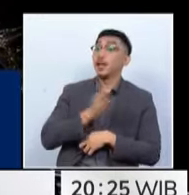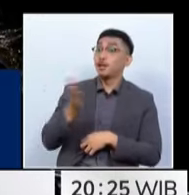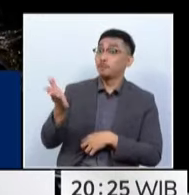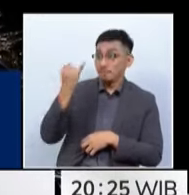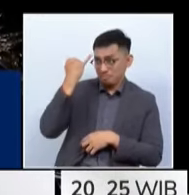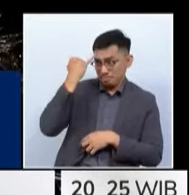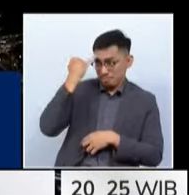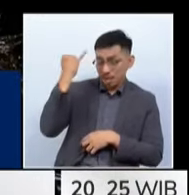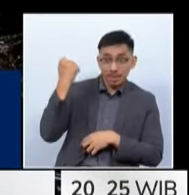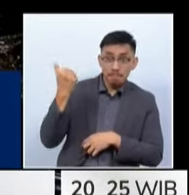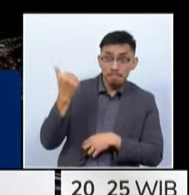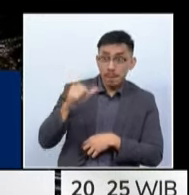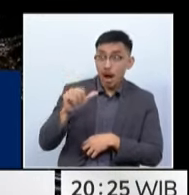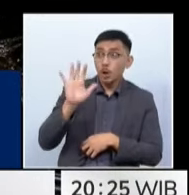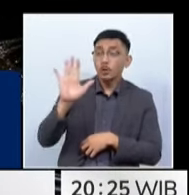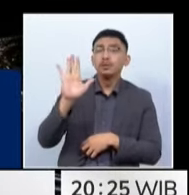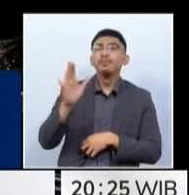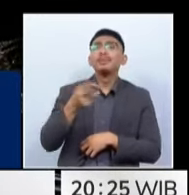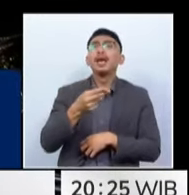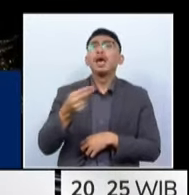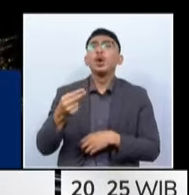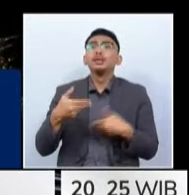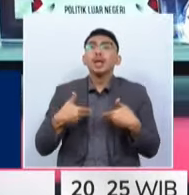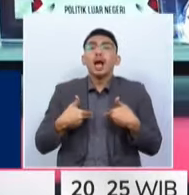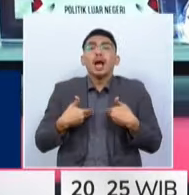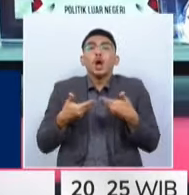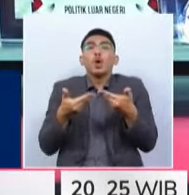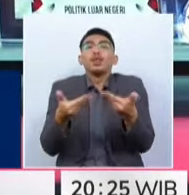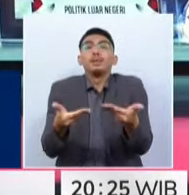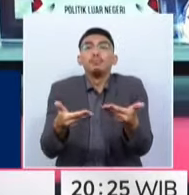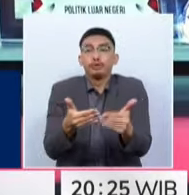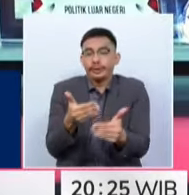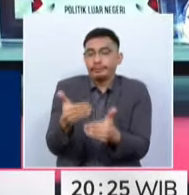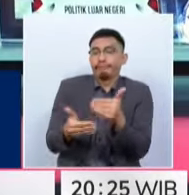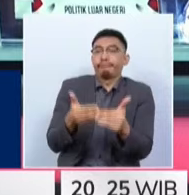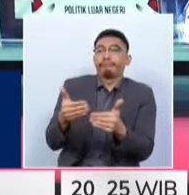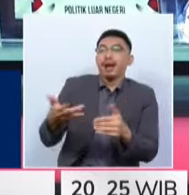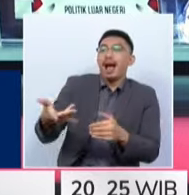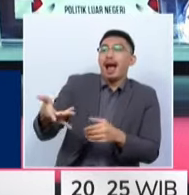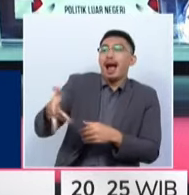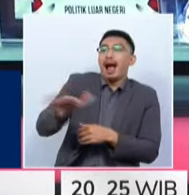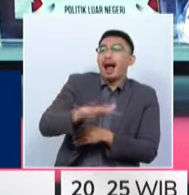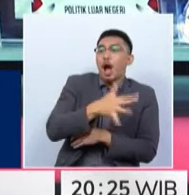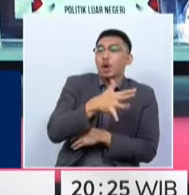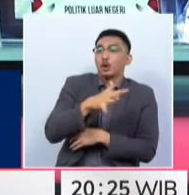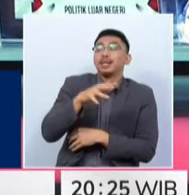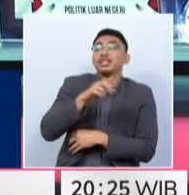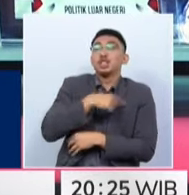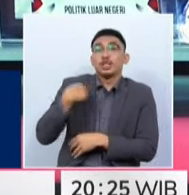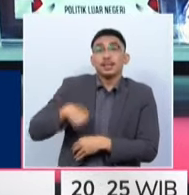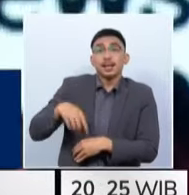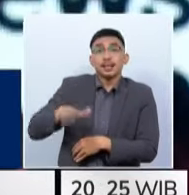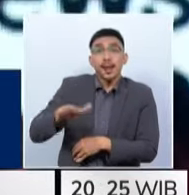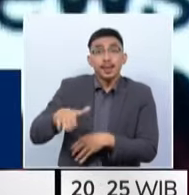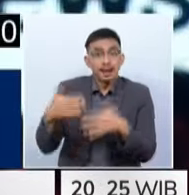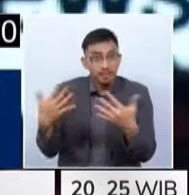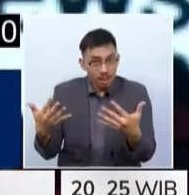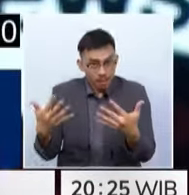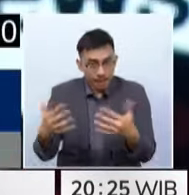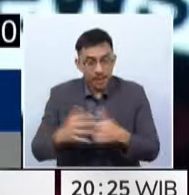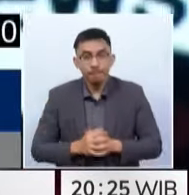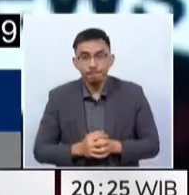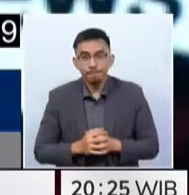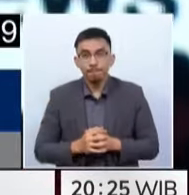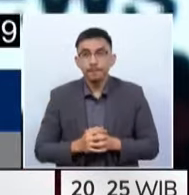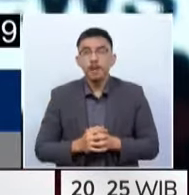berkontribusi mengelola konflik Laut Cina Selatan waktu menjawab 2 menit Pak Ganjar kami persilakan Indonesia bukan